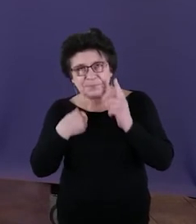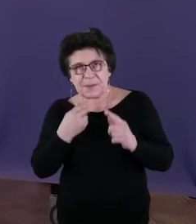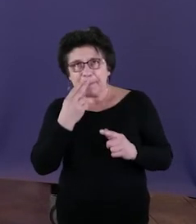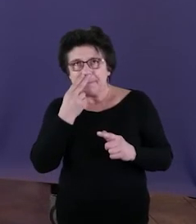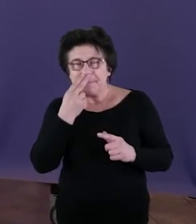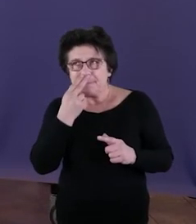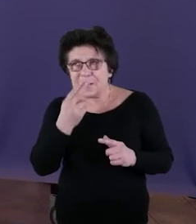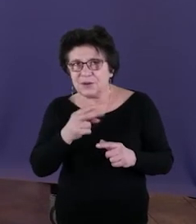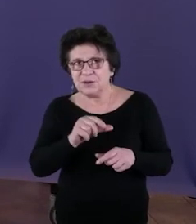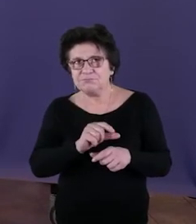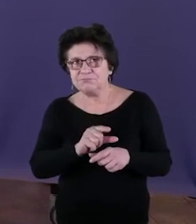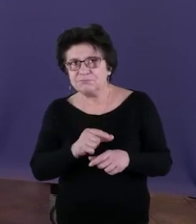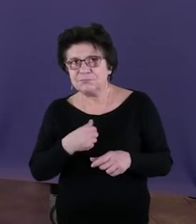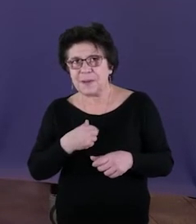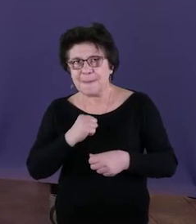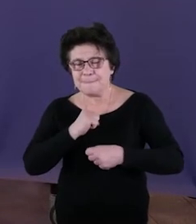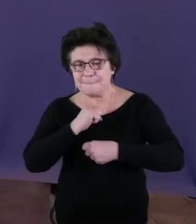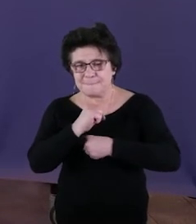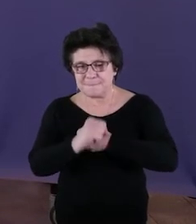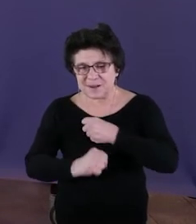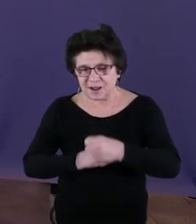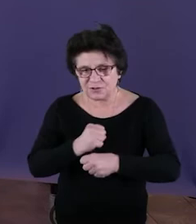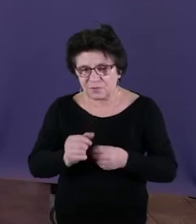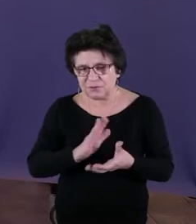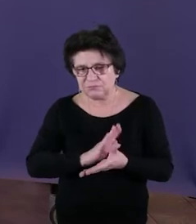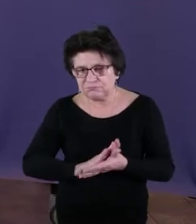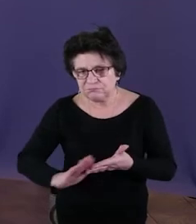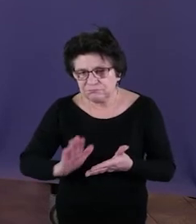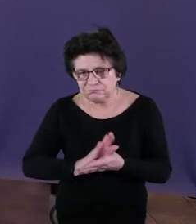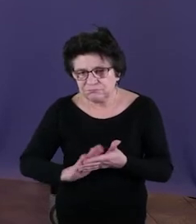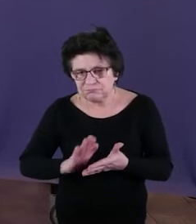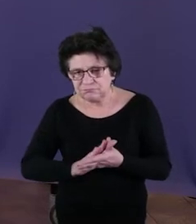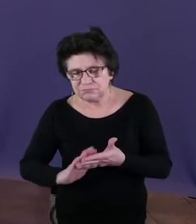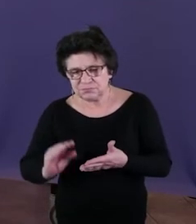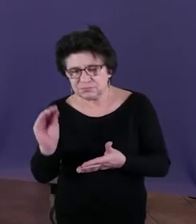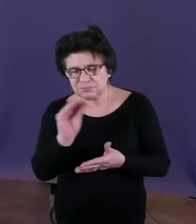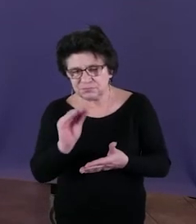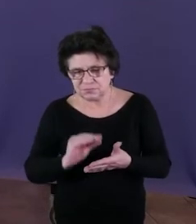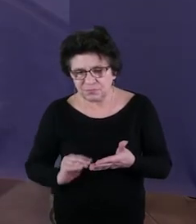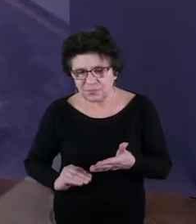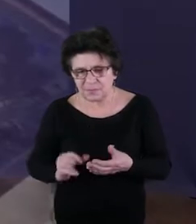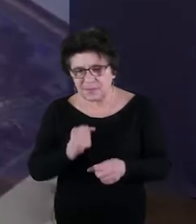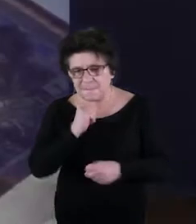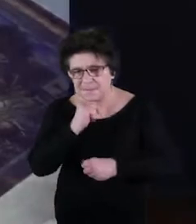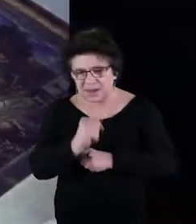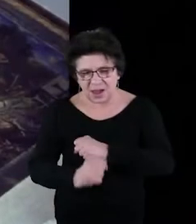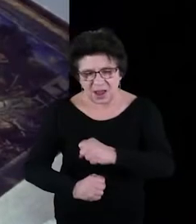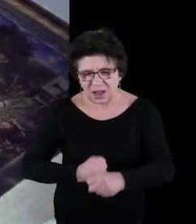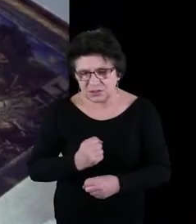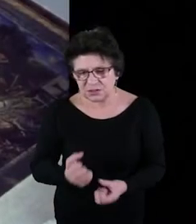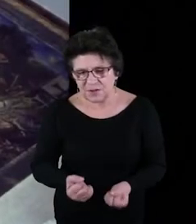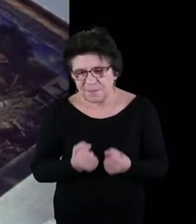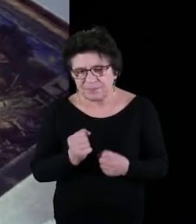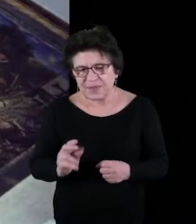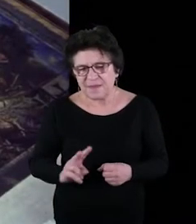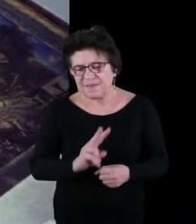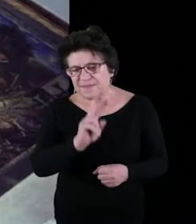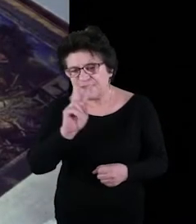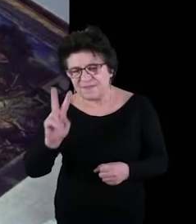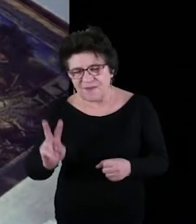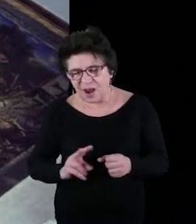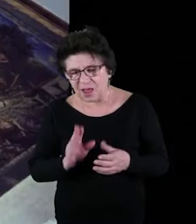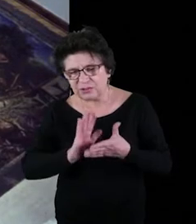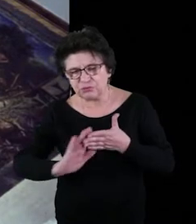zabytków ponieważ ten obraz był poddany nieprawdopodobny mozolnej trwającej dwa lata